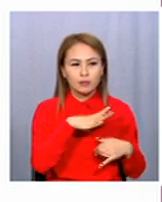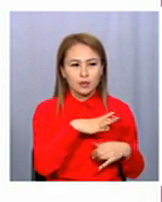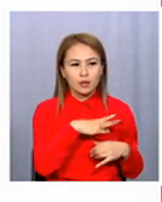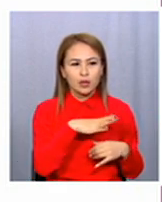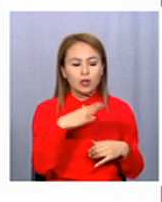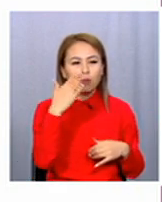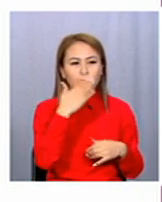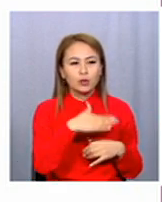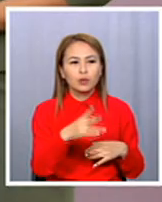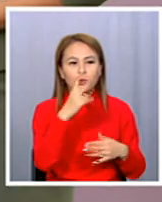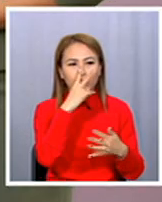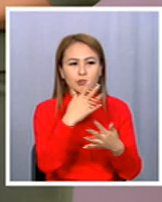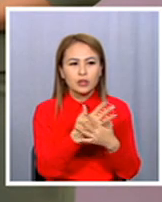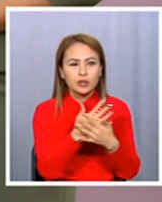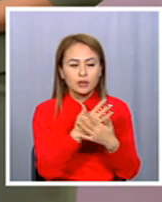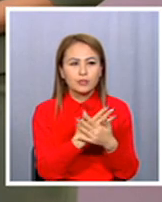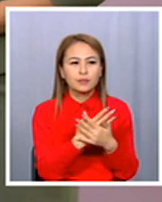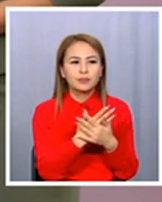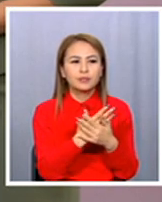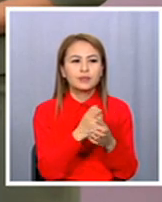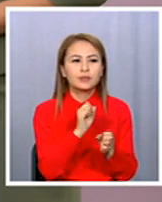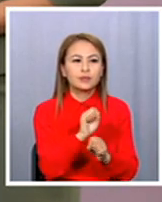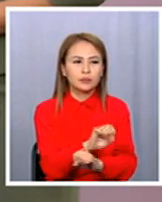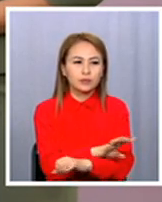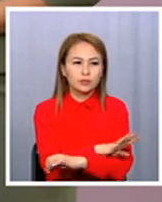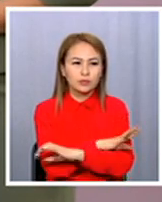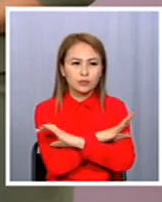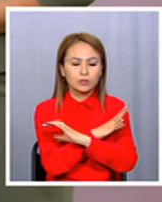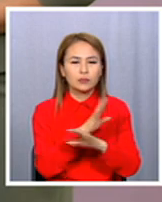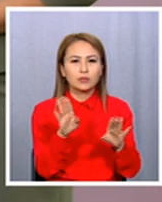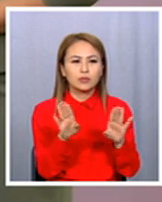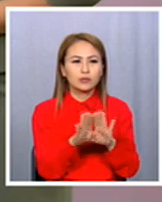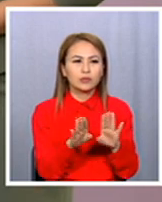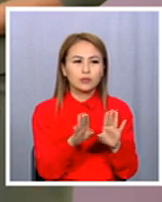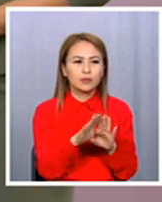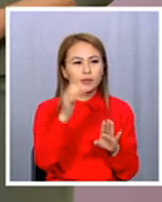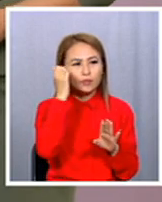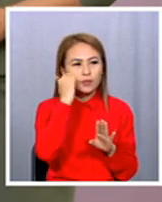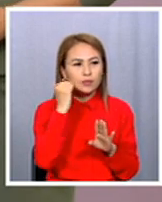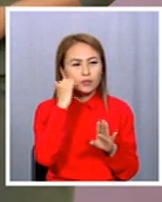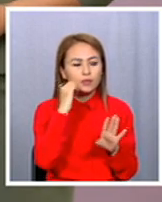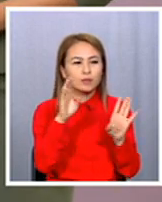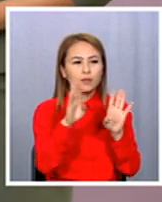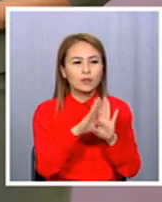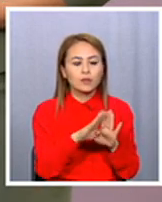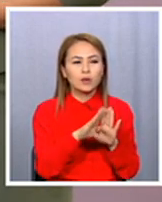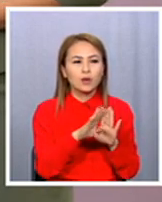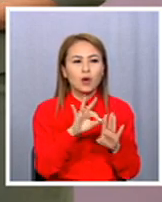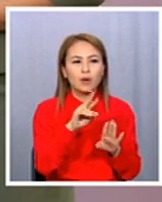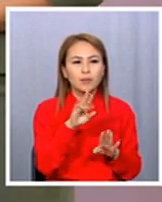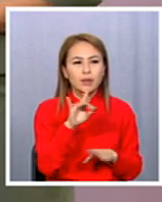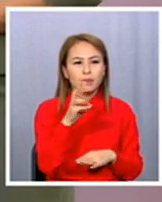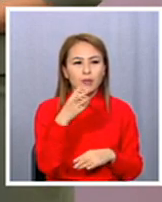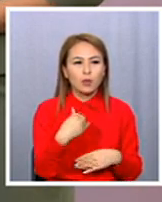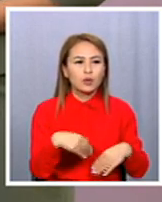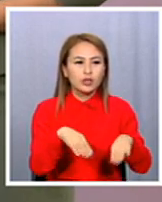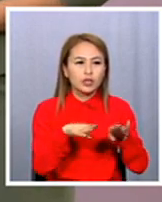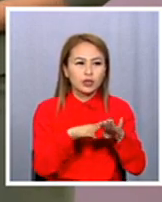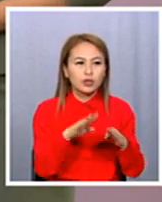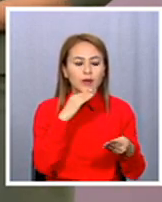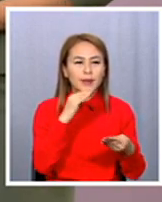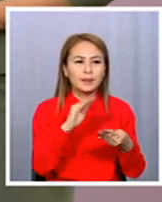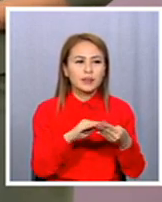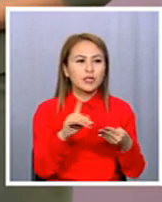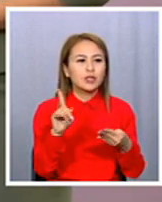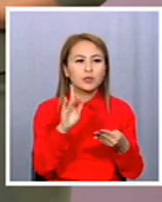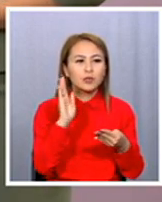кетіпті. Бұл көріністен жаны түршіккен қарттар, ойпырмай, осы жерде тұра берсек не